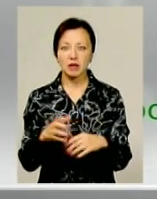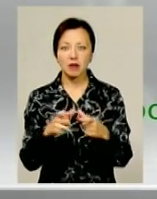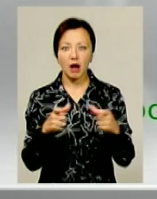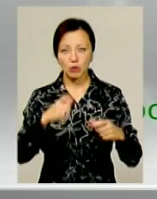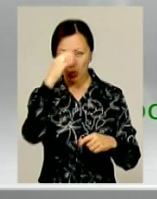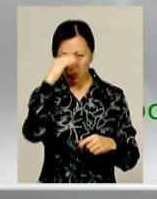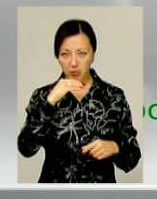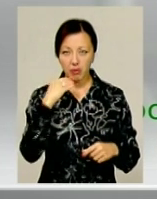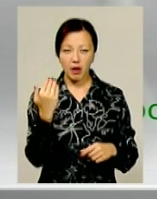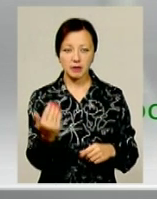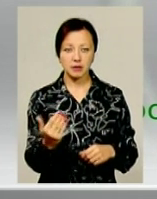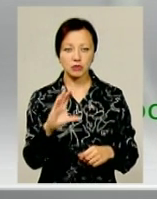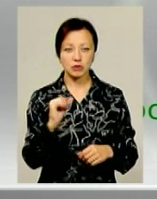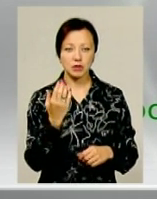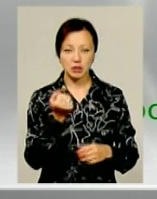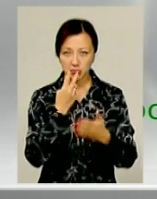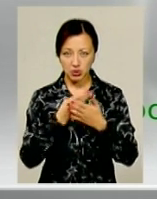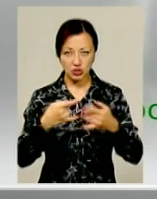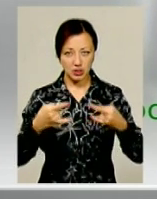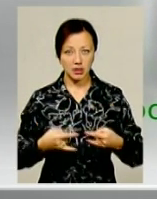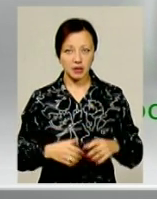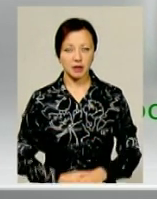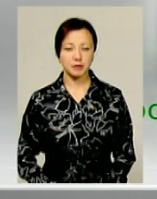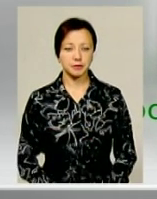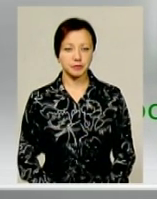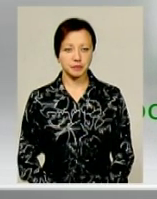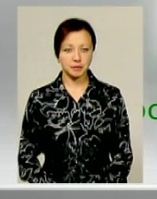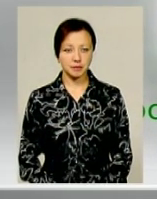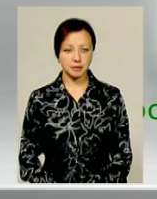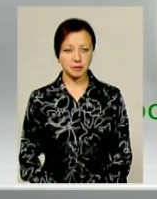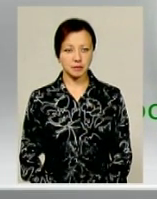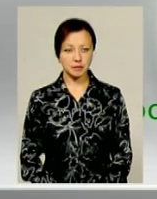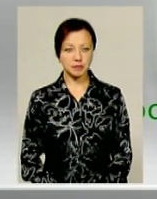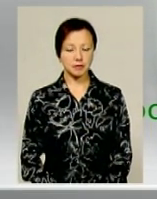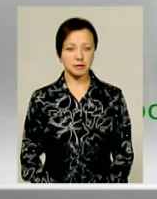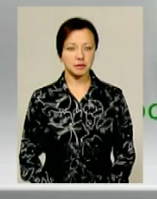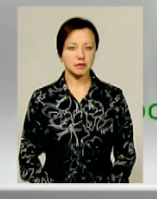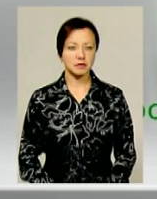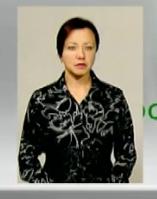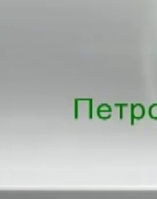батька Олександра Петра Петраківського. Реквізити ви зараз можете бачити на екрані.